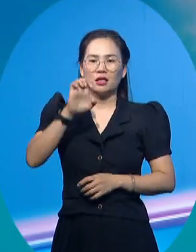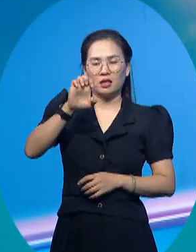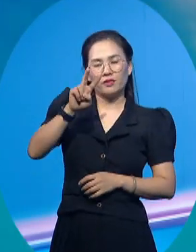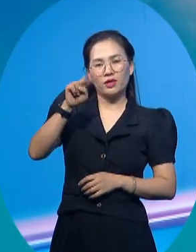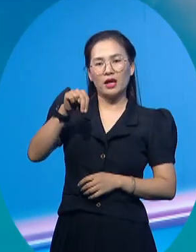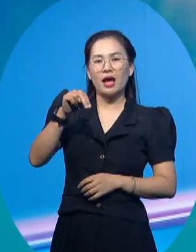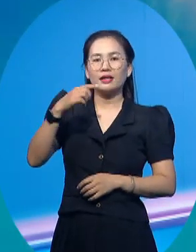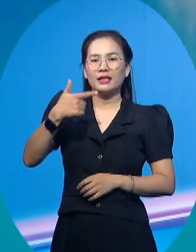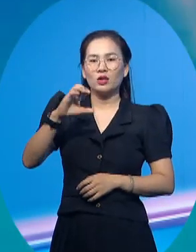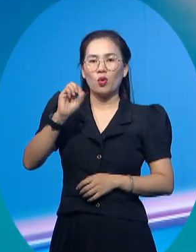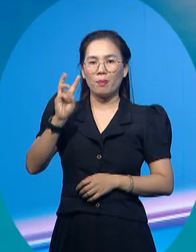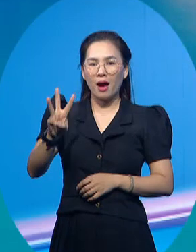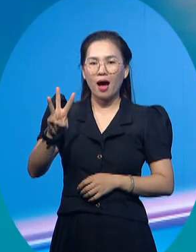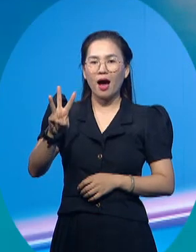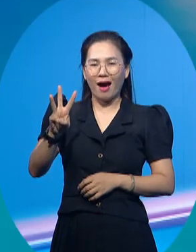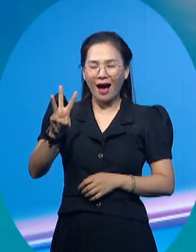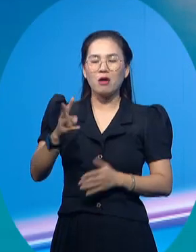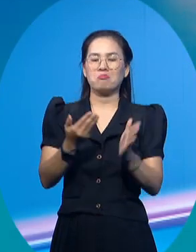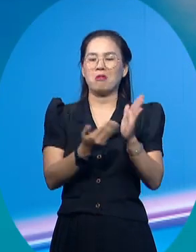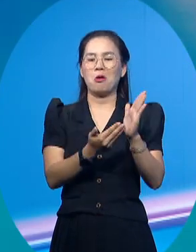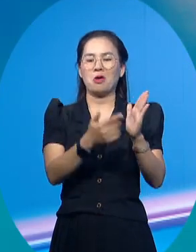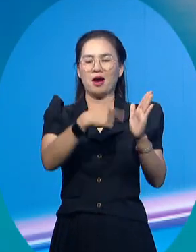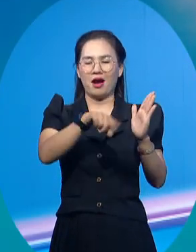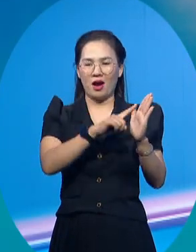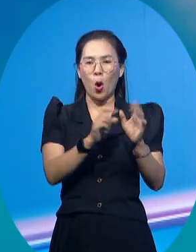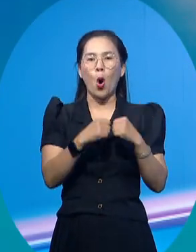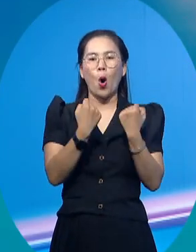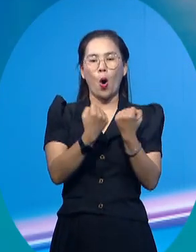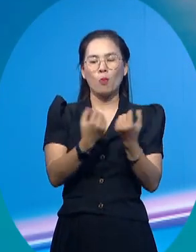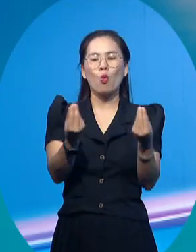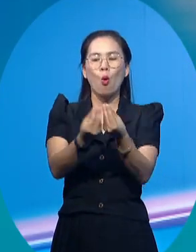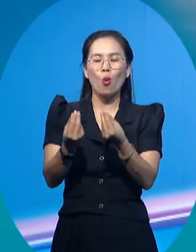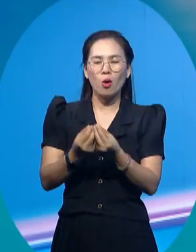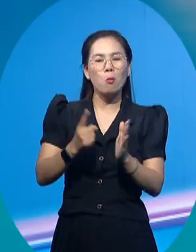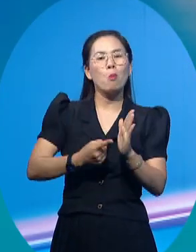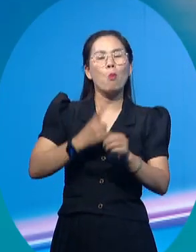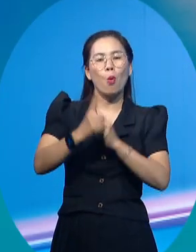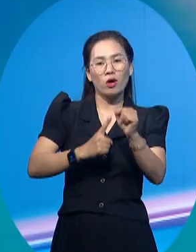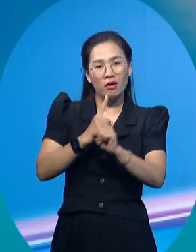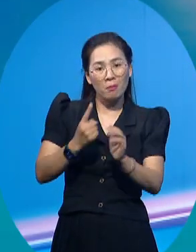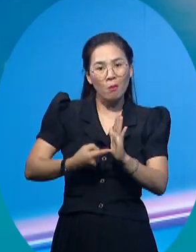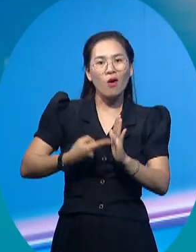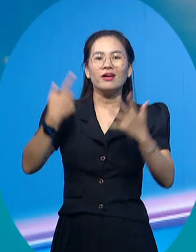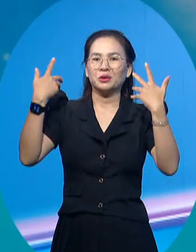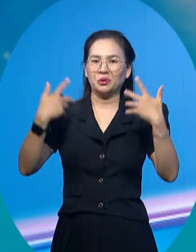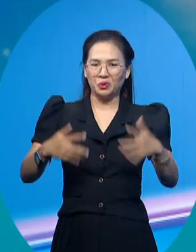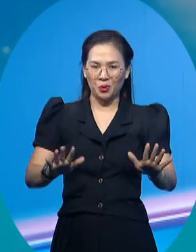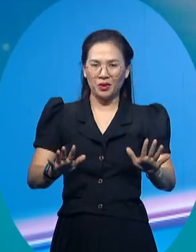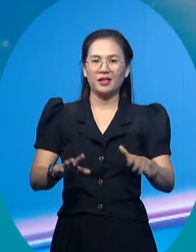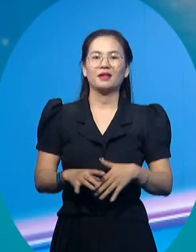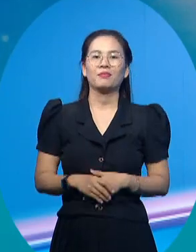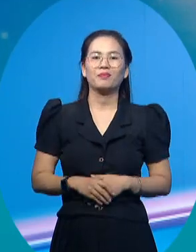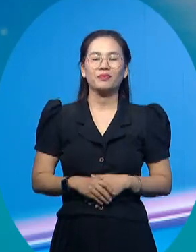3, mã chứng khoán BGV đã được báo cáo tại kỳ họp Đại hội đồng Cổ đông Thường niên năm 2023 diễn ra tại Thành phố Hồ Chí